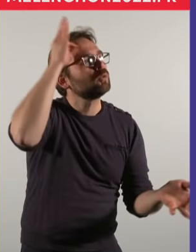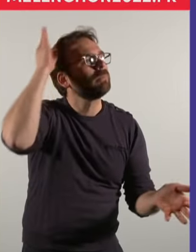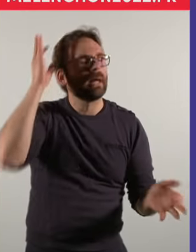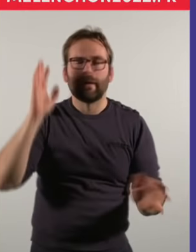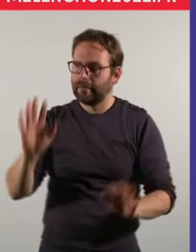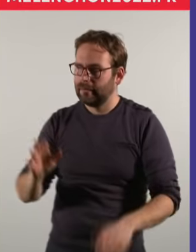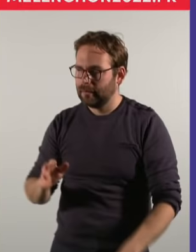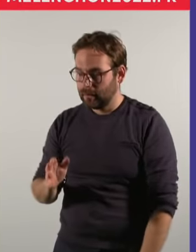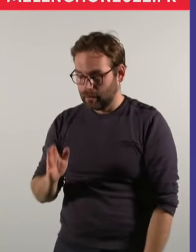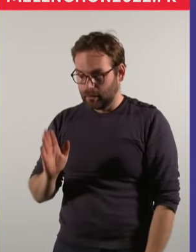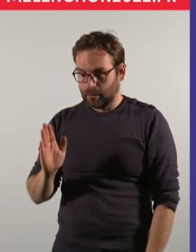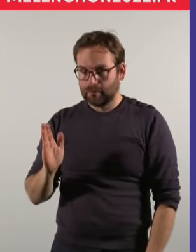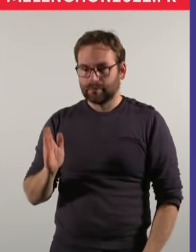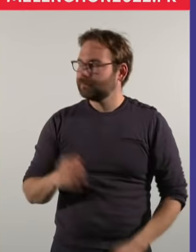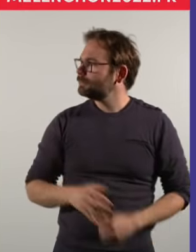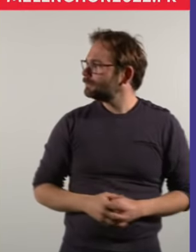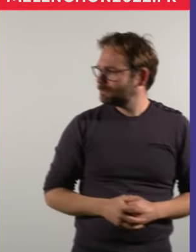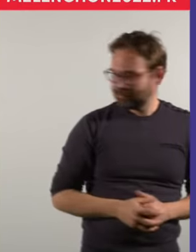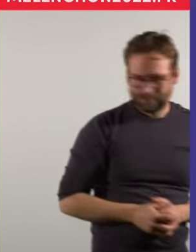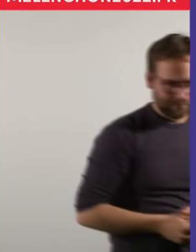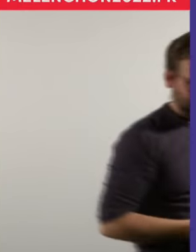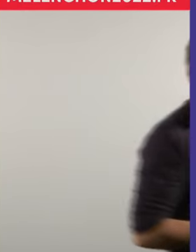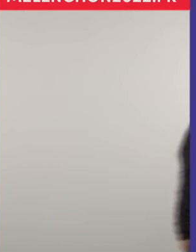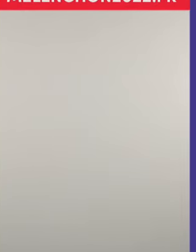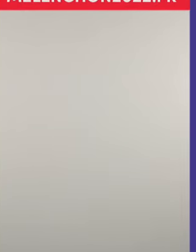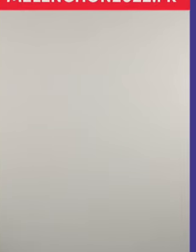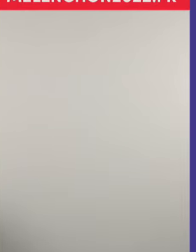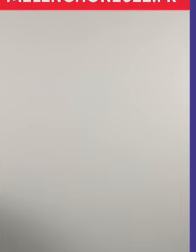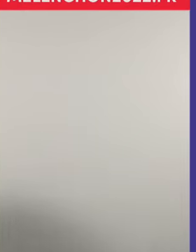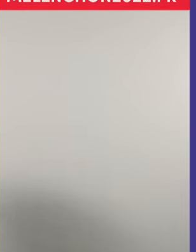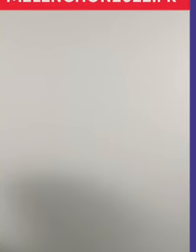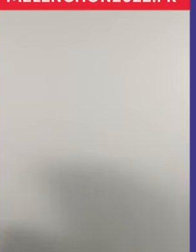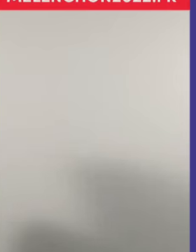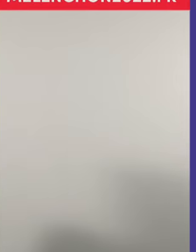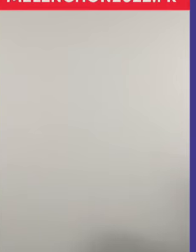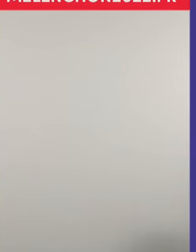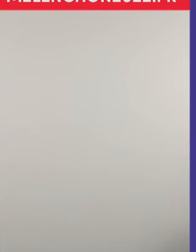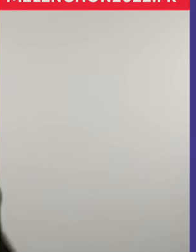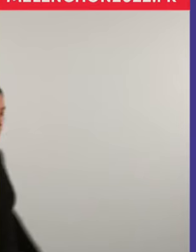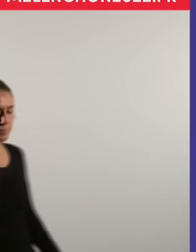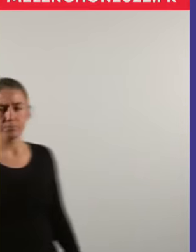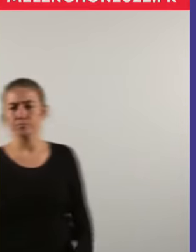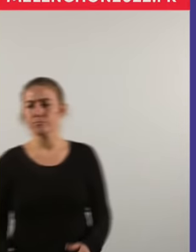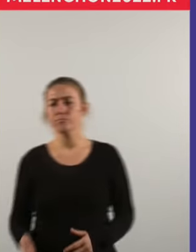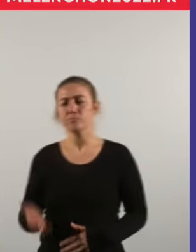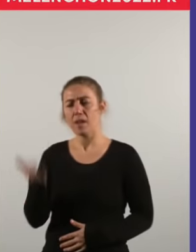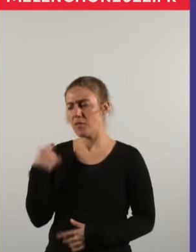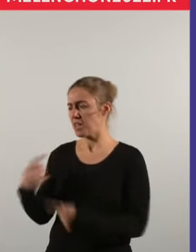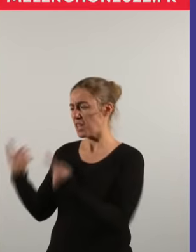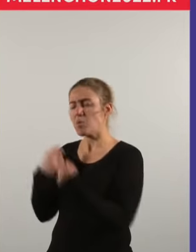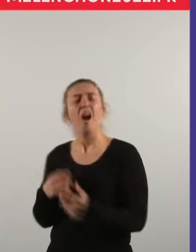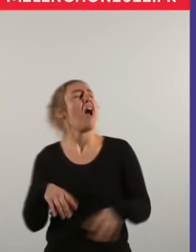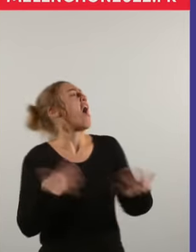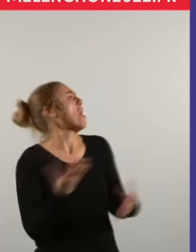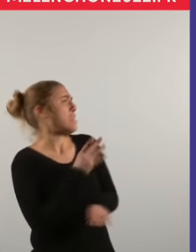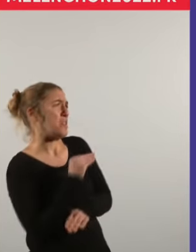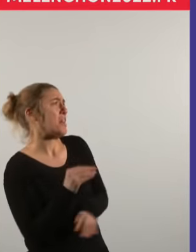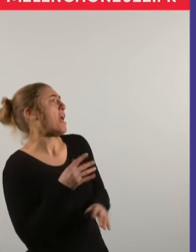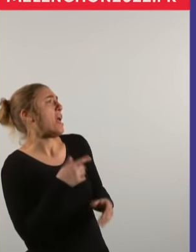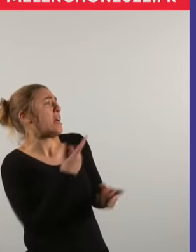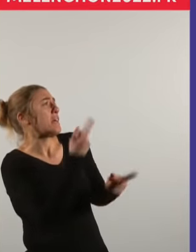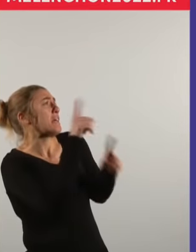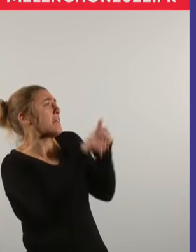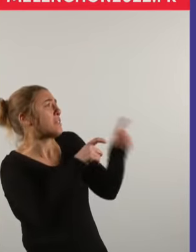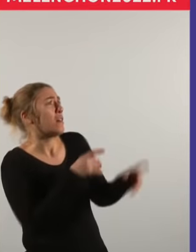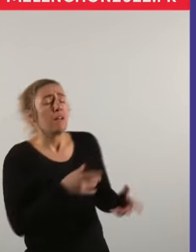Remarquez, ça me change. Avant, c'était, et la sécurité ? Mais où ? Eh bien, la sécurité, en général, Monsieur Mélenchon.